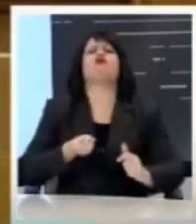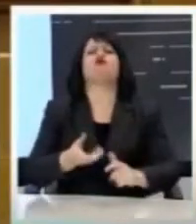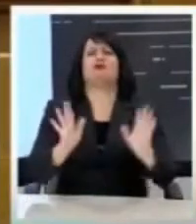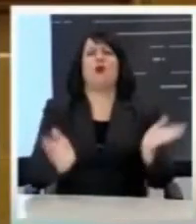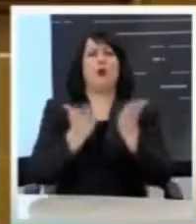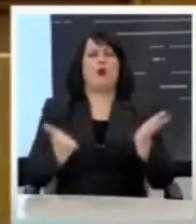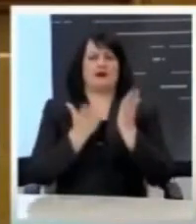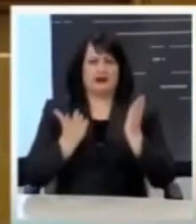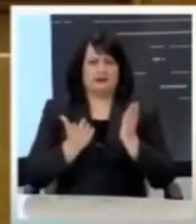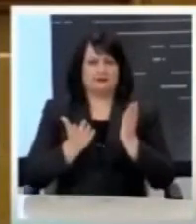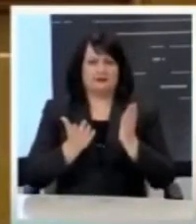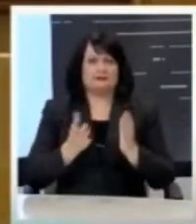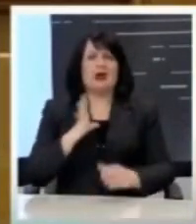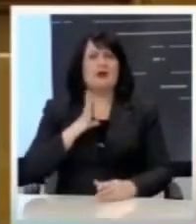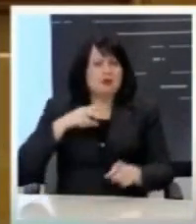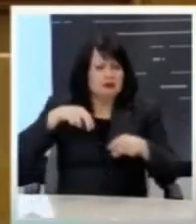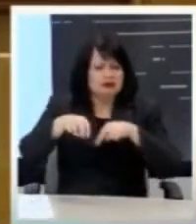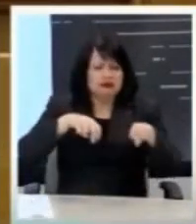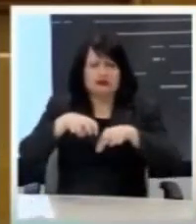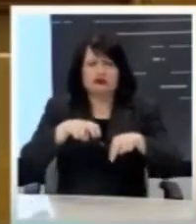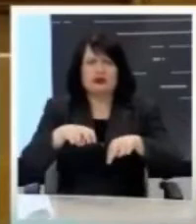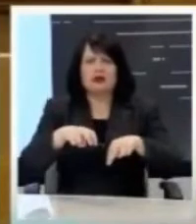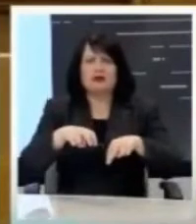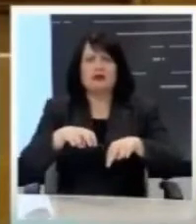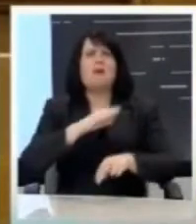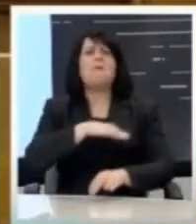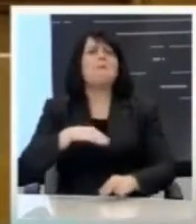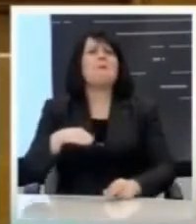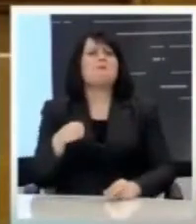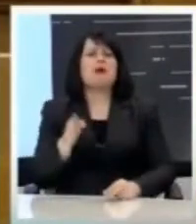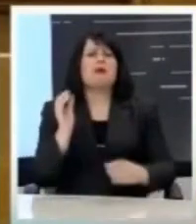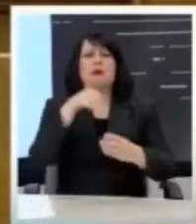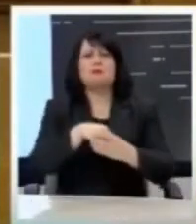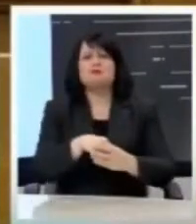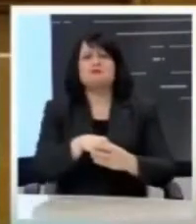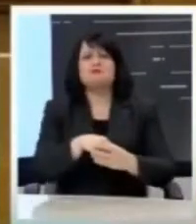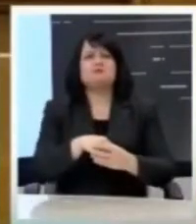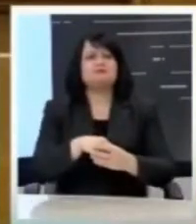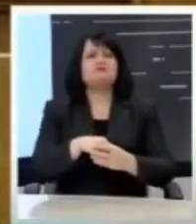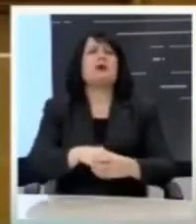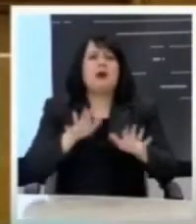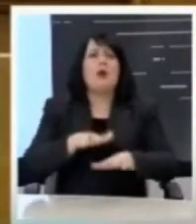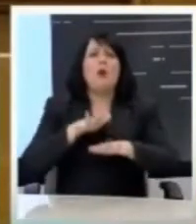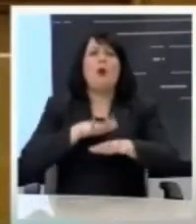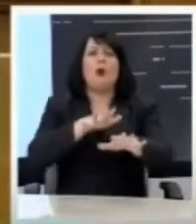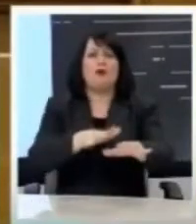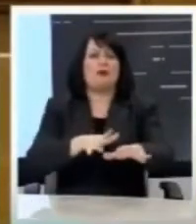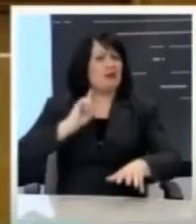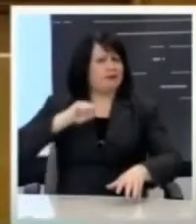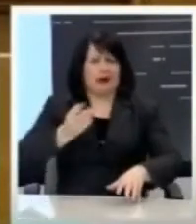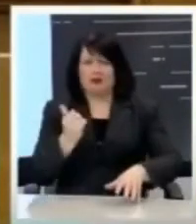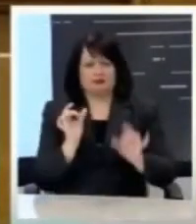πολίτες που σύχναζαν στην περιοχή, παιδιά τα οποία συμμετείχαν σε κινητοποίησεις χωρίς να έχουν καμία παραβατική